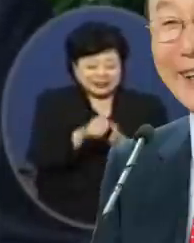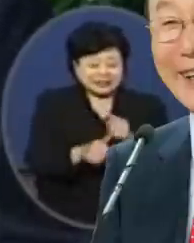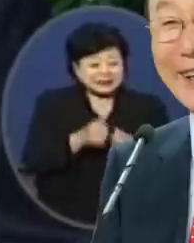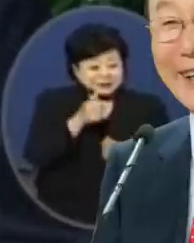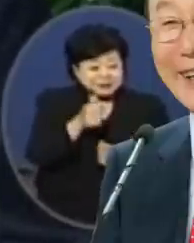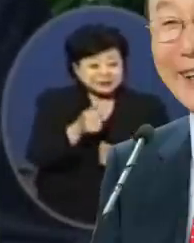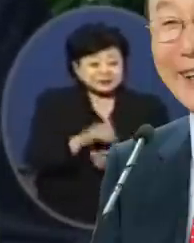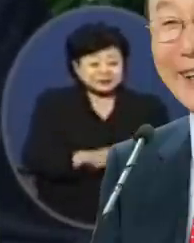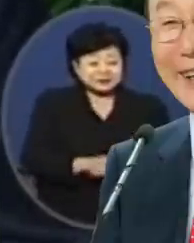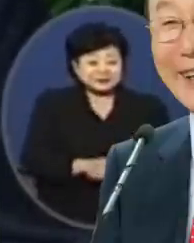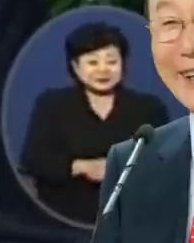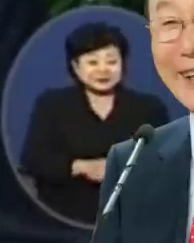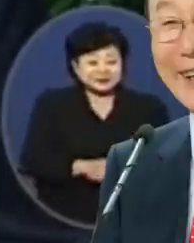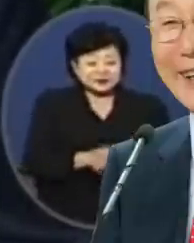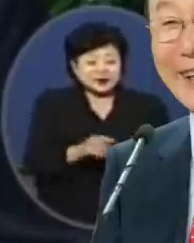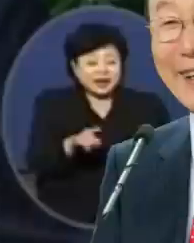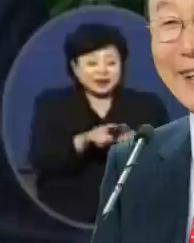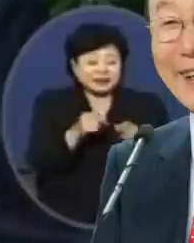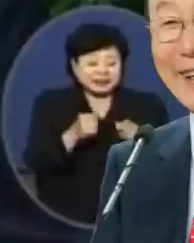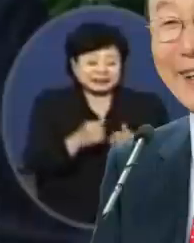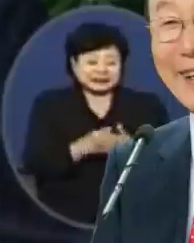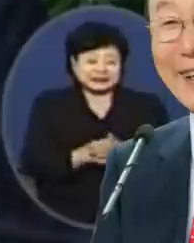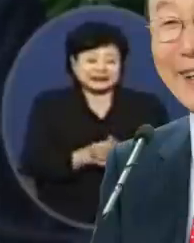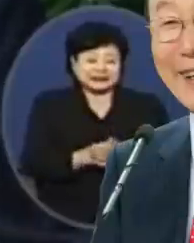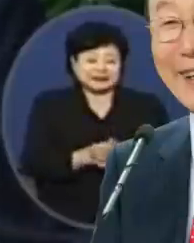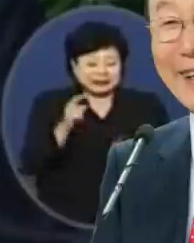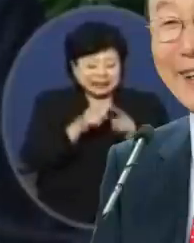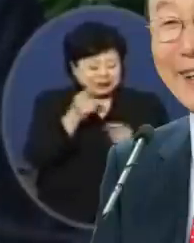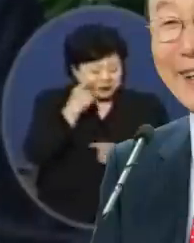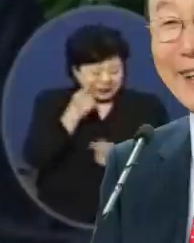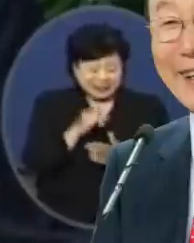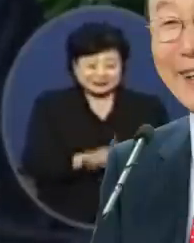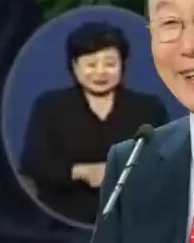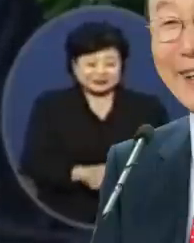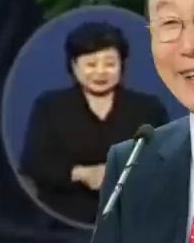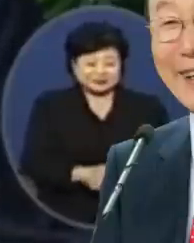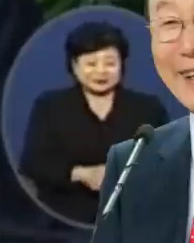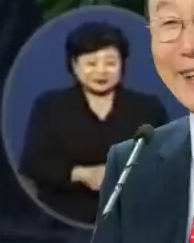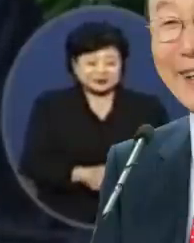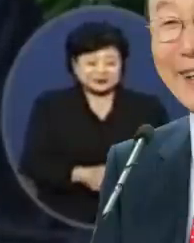하나님이 우리와 같이 계시면 우리를 해할 자가 없다고 성경이 말하고 있는데요.